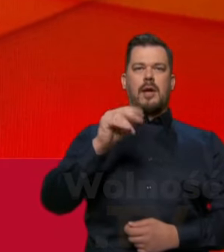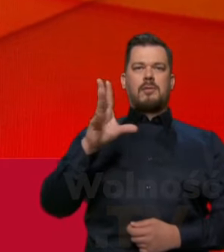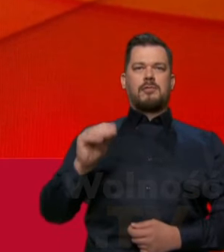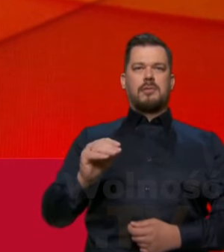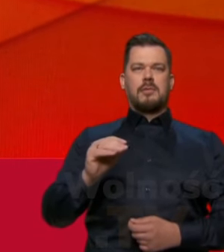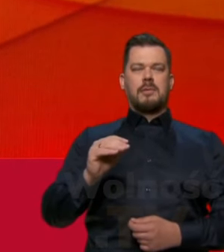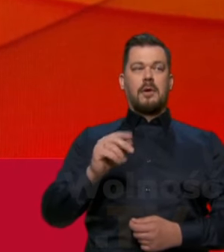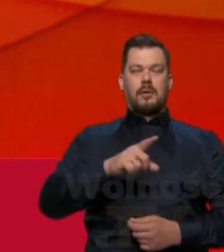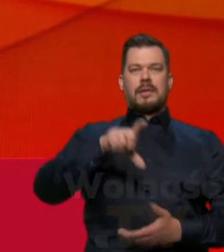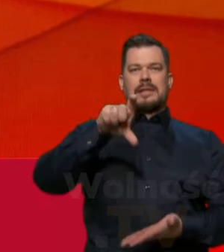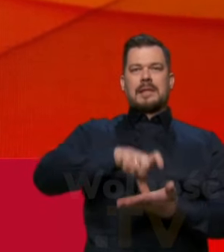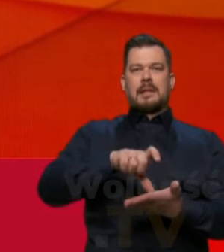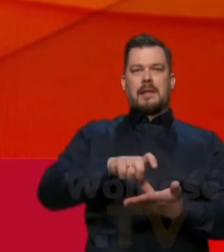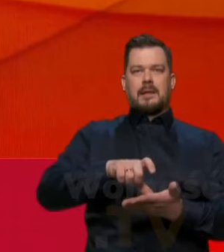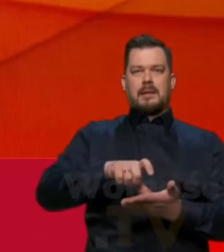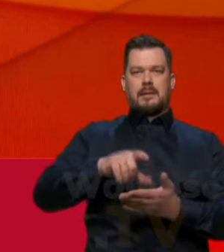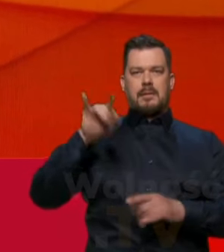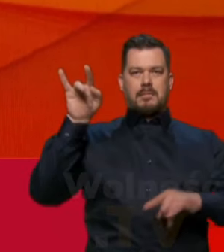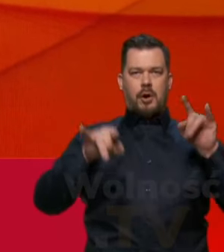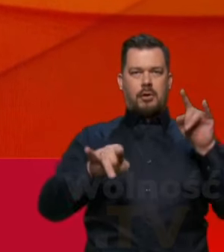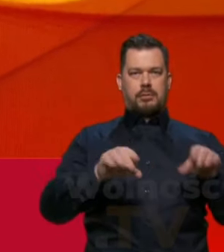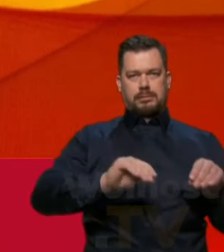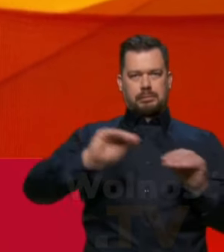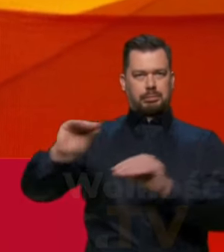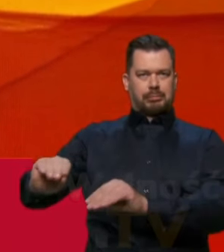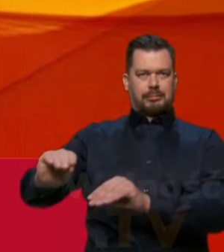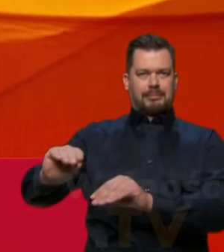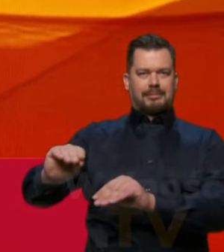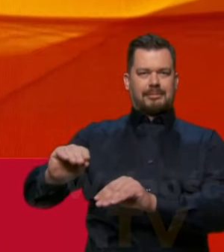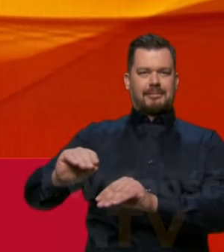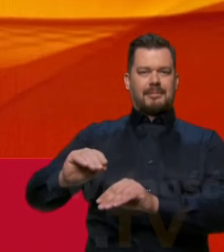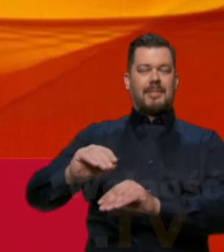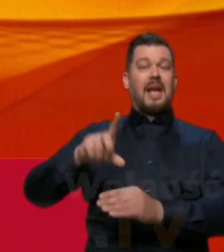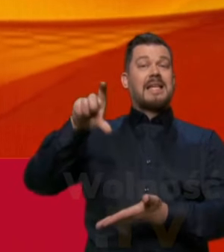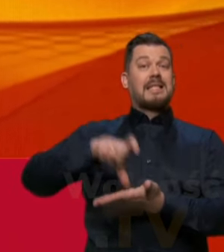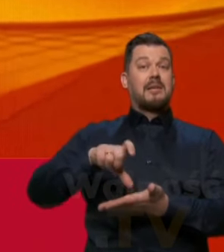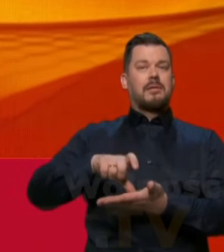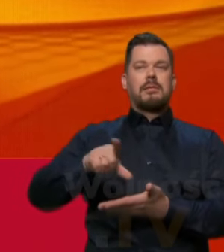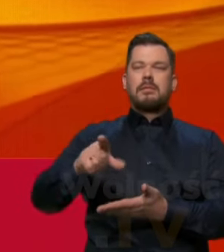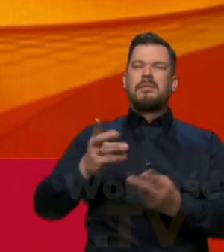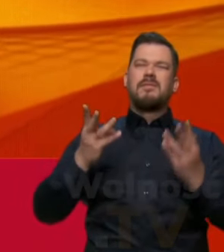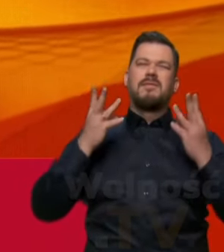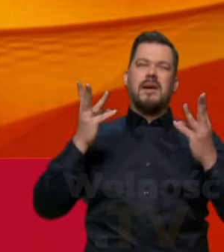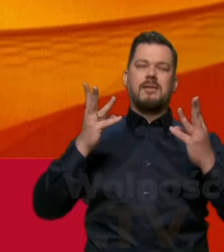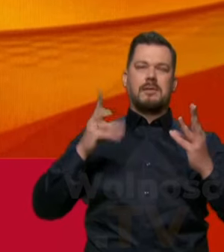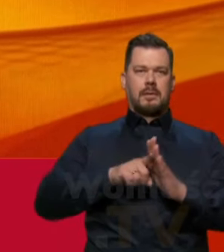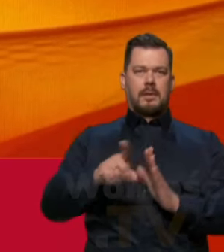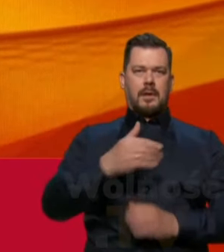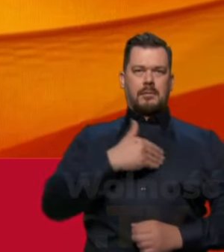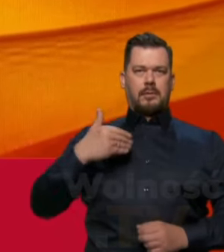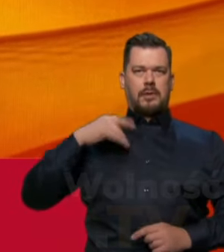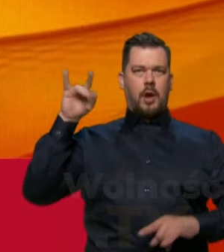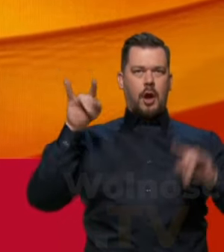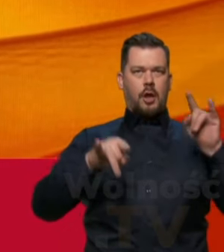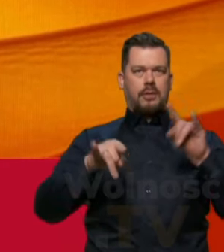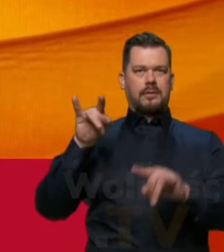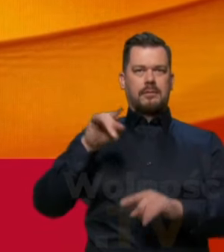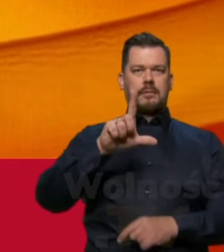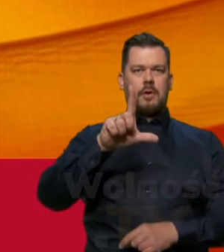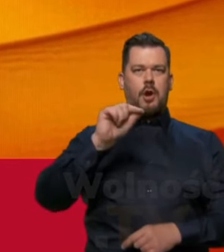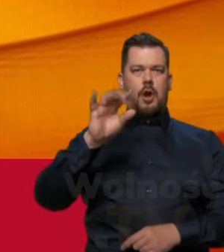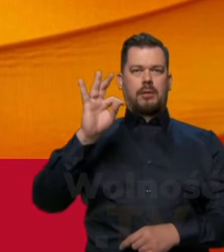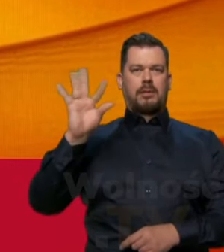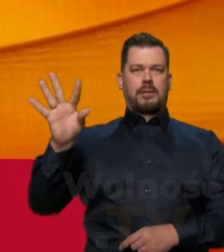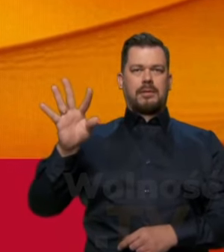że powstanie Centralny Port Komunikacyjny. Centralny Port Komunikacyjny to jest być albo nie być polskich linii lotniczych LOT. Bez